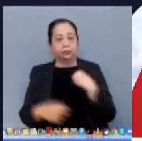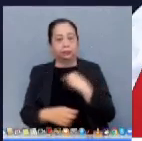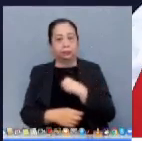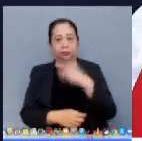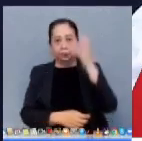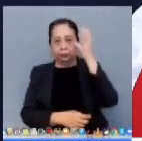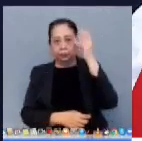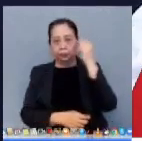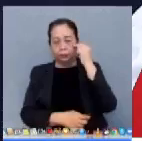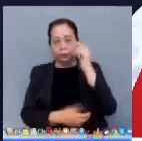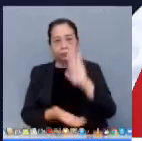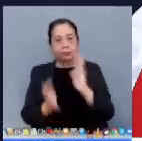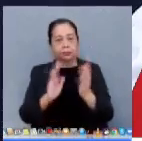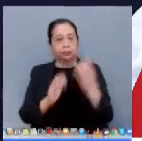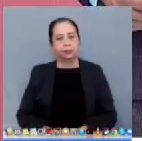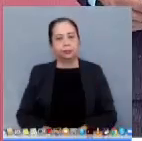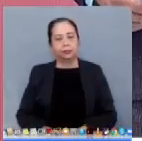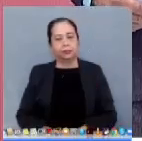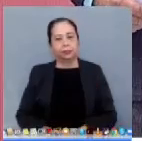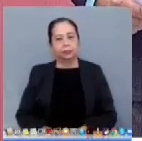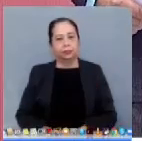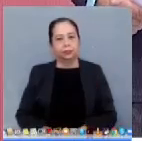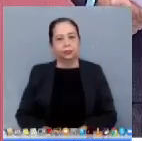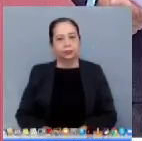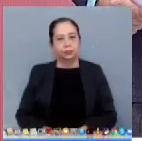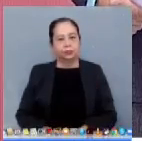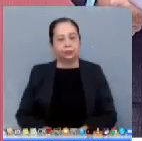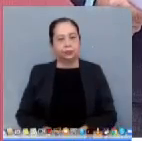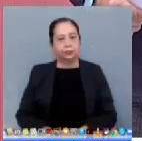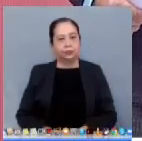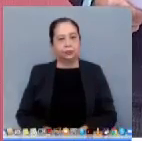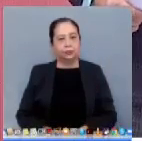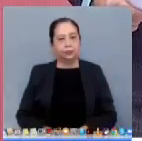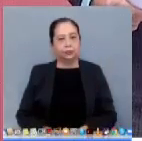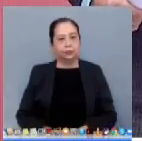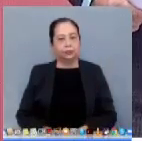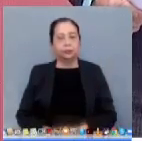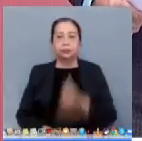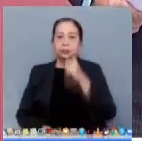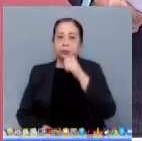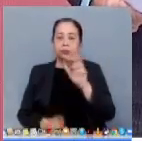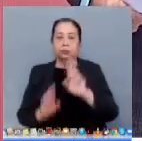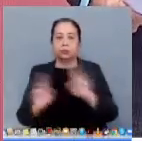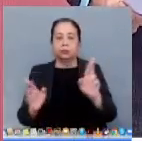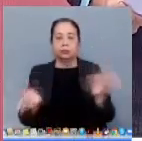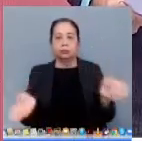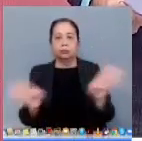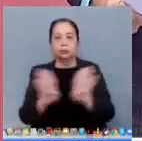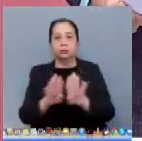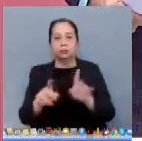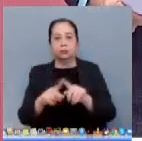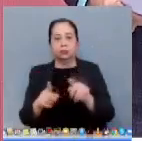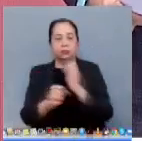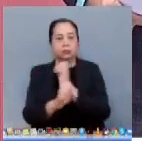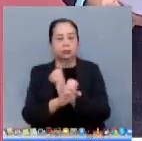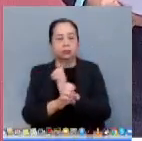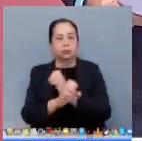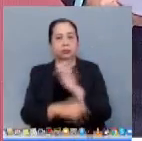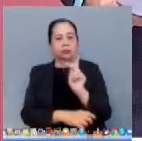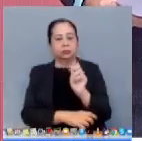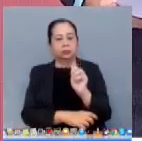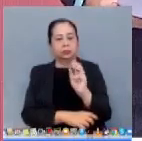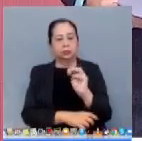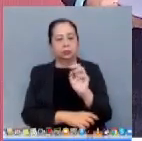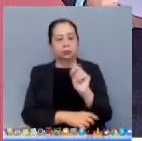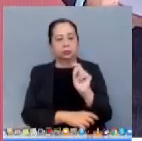magiging Chairman naman ng Civil Service Commission. Bukas na nakatakdang isara ang buong southbound lane ng EDSA Camuning Flyover, kaya ang MMDA